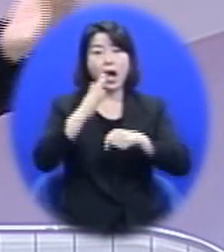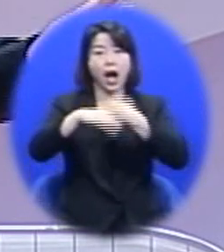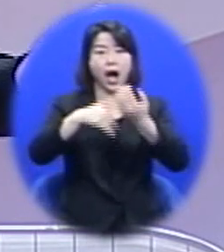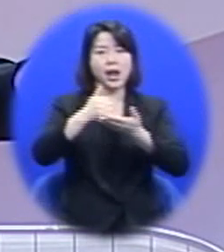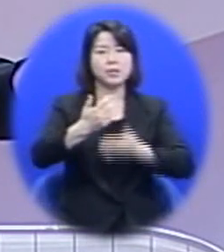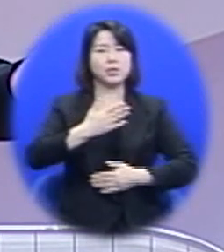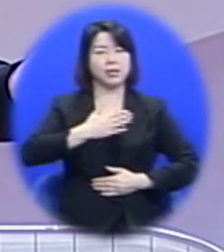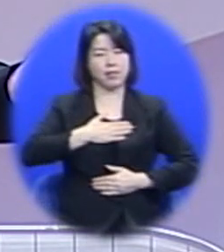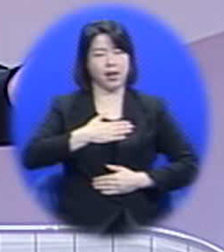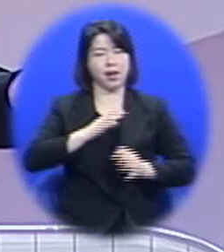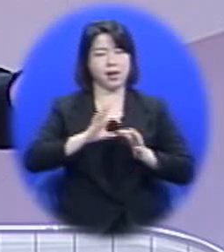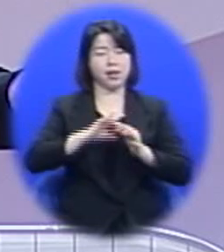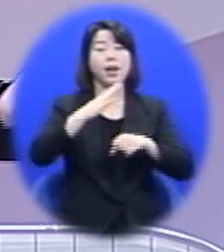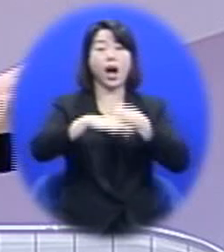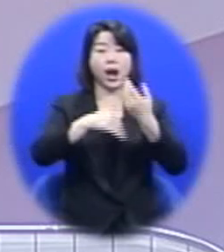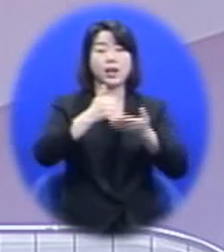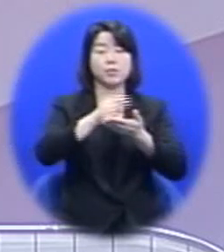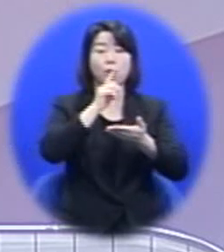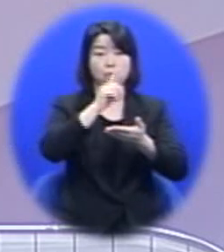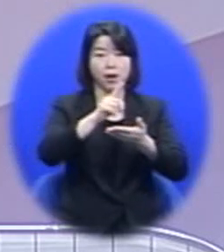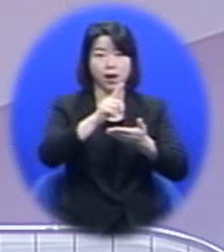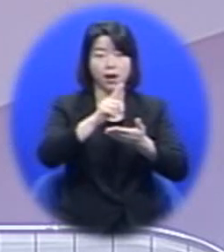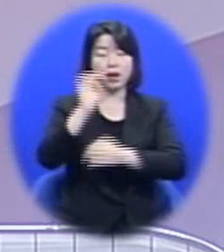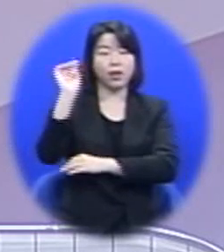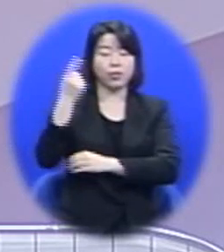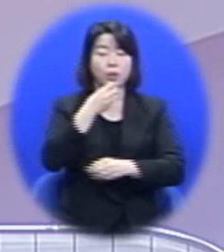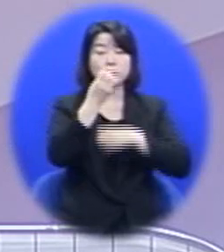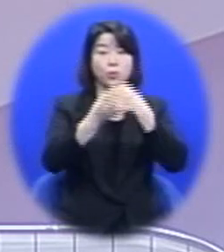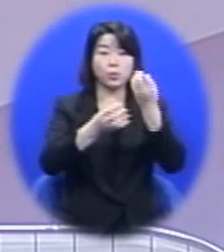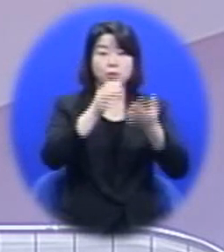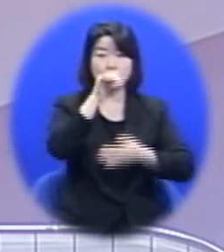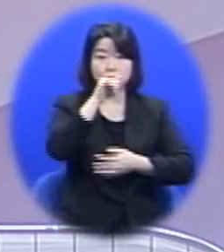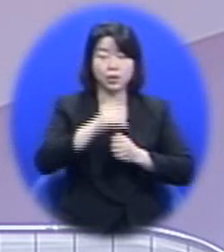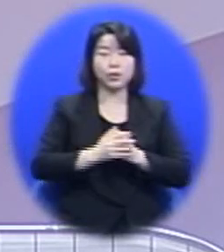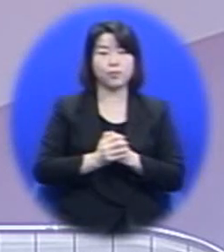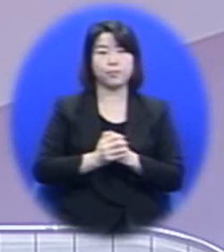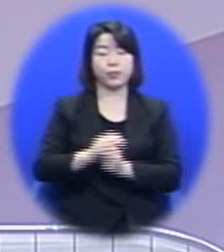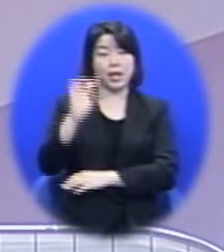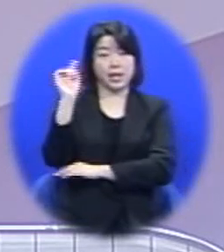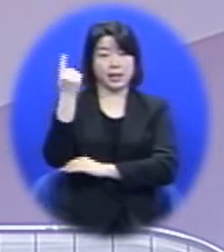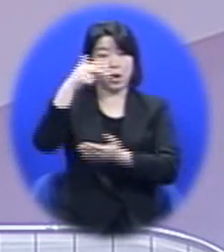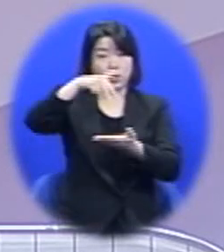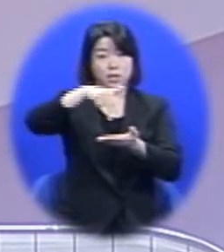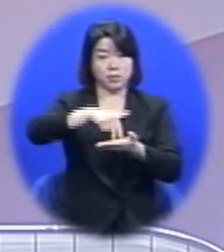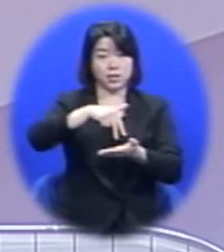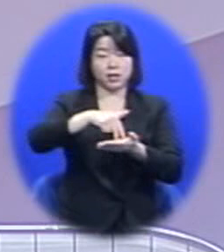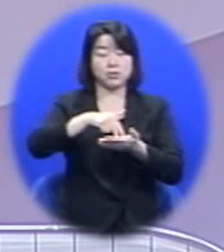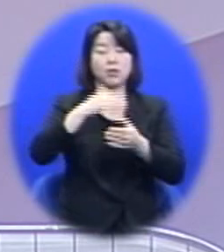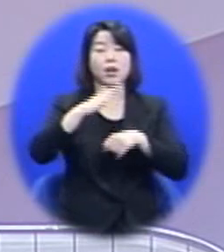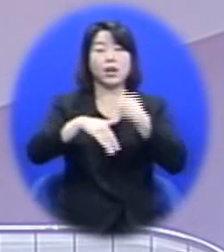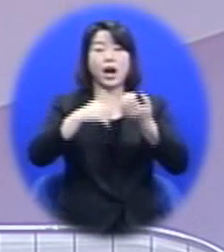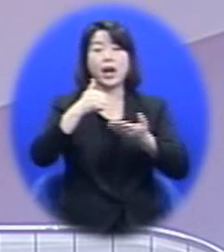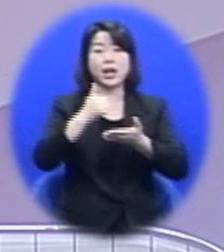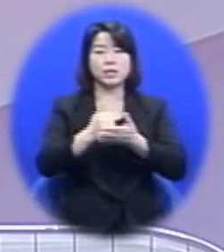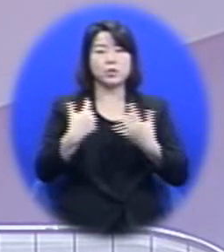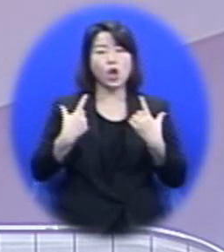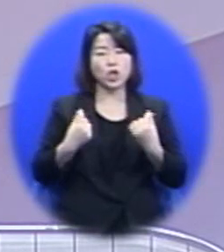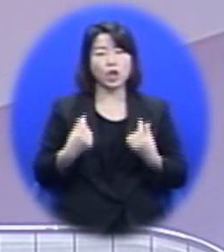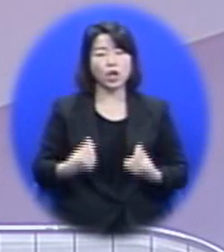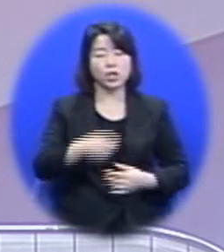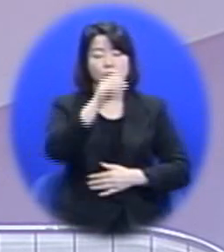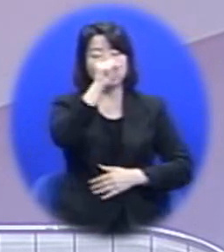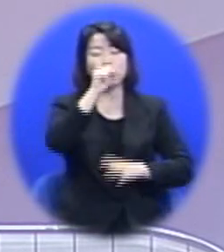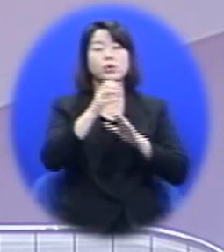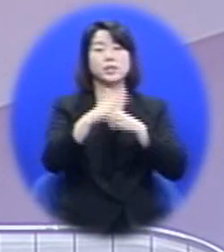하나님은 나의 하나님이라고 다윗은 그렇게 고백했어요. 다윗에게 있어서의 하나님은 여전히 너무나 좋으신